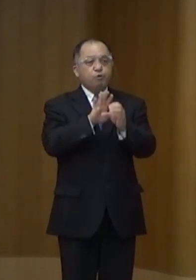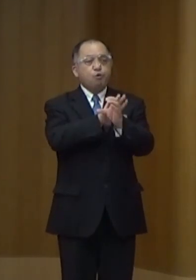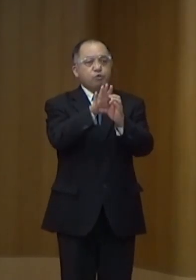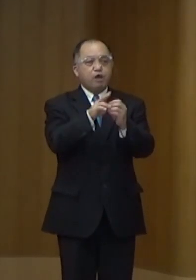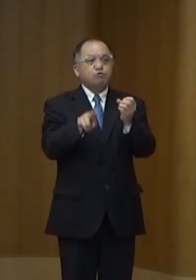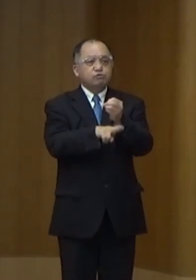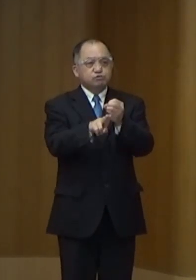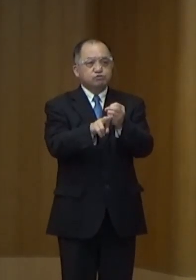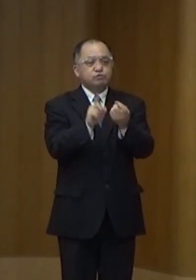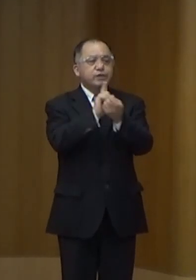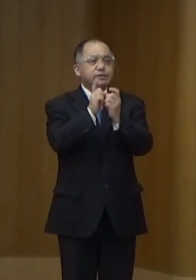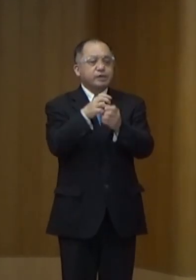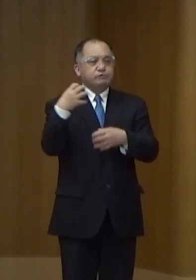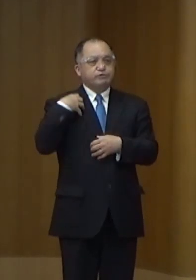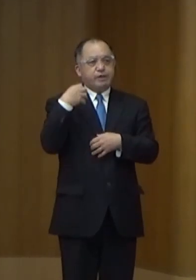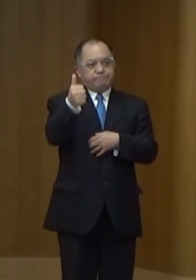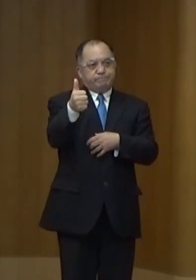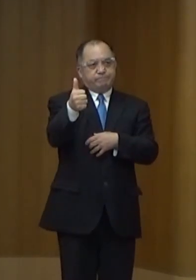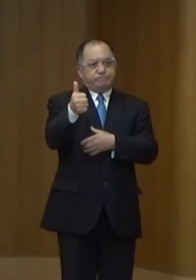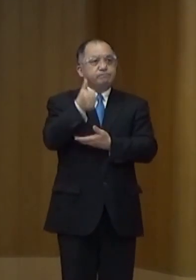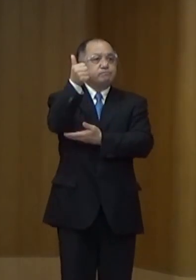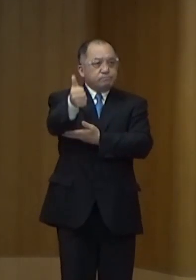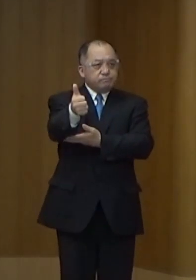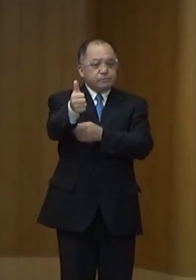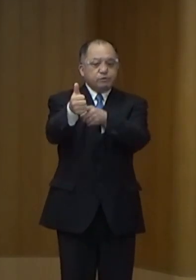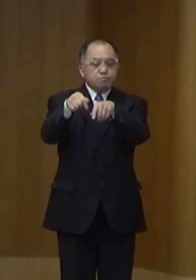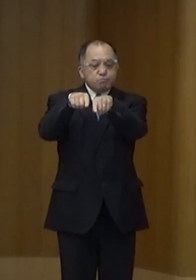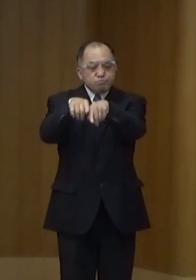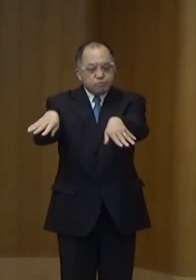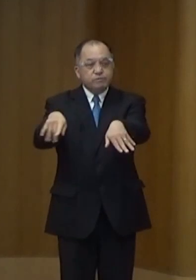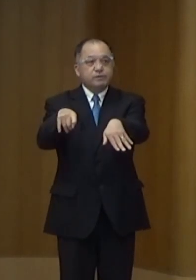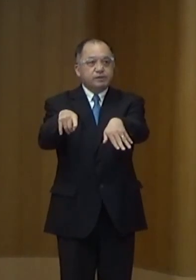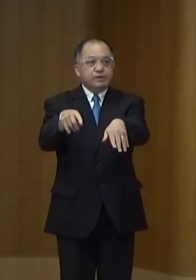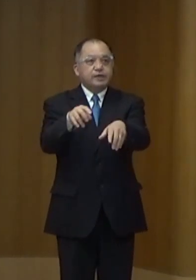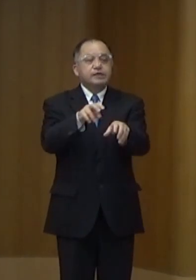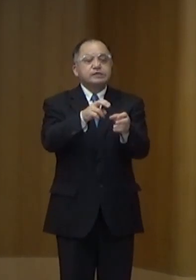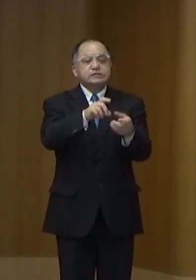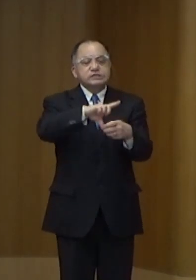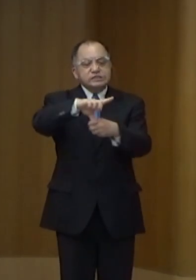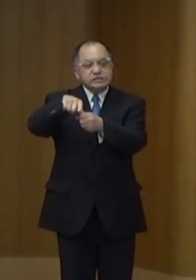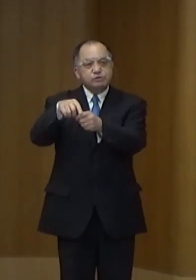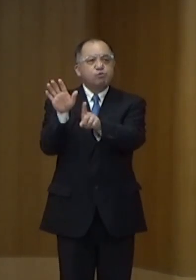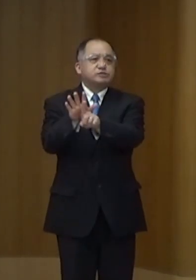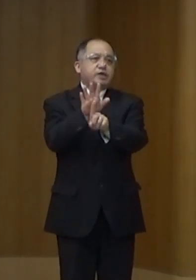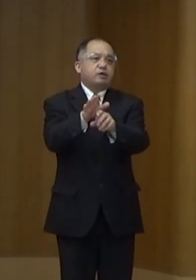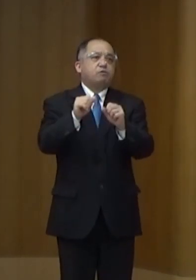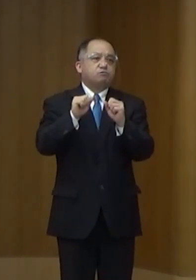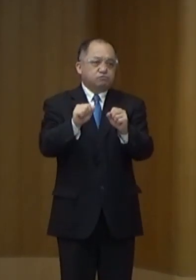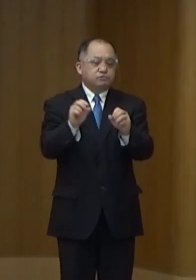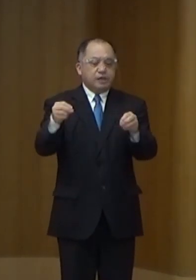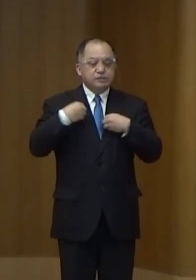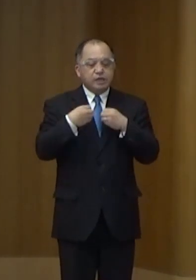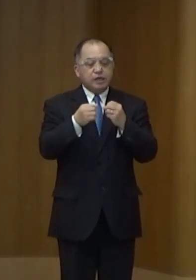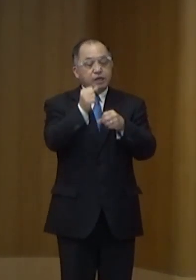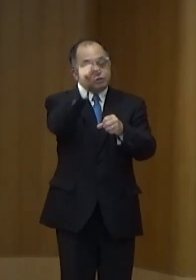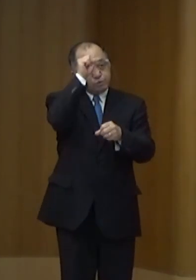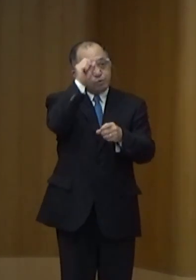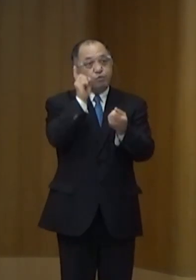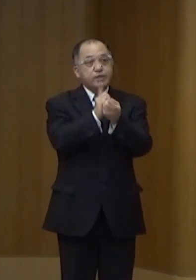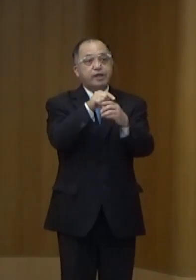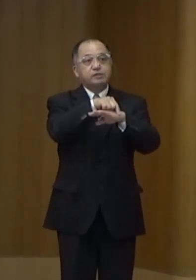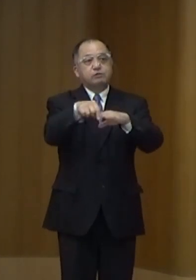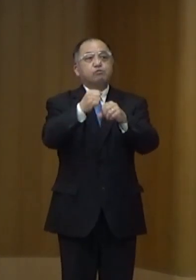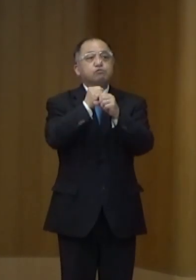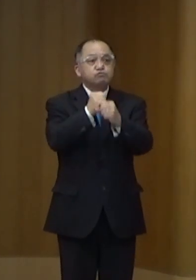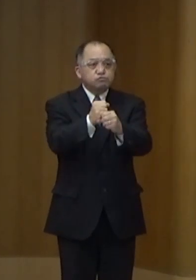し、そのもとに医療体制、地域支援を所掌する感染症対策局を新設を